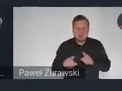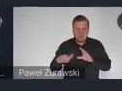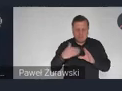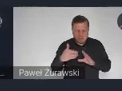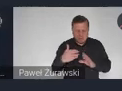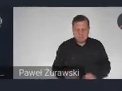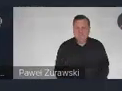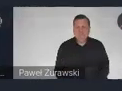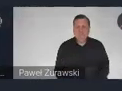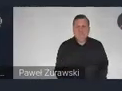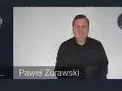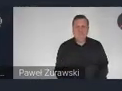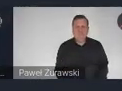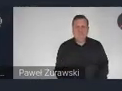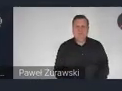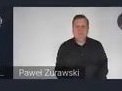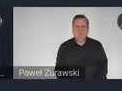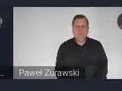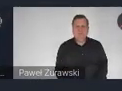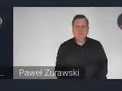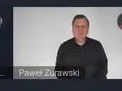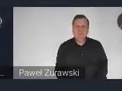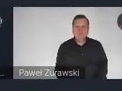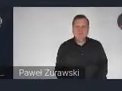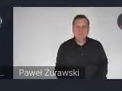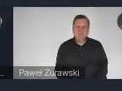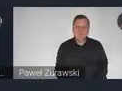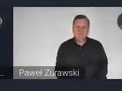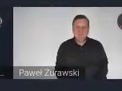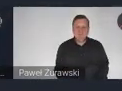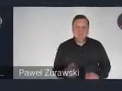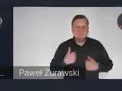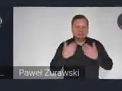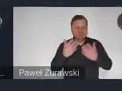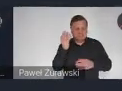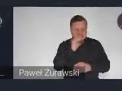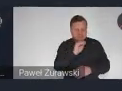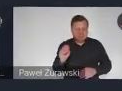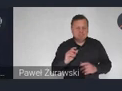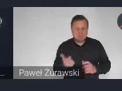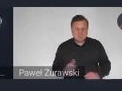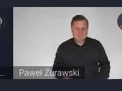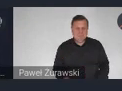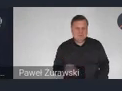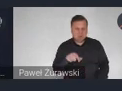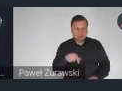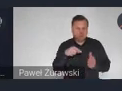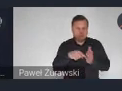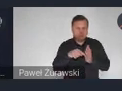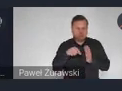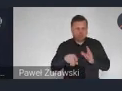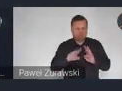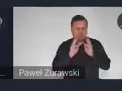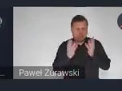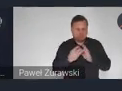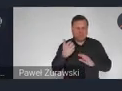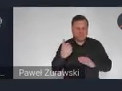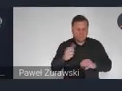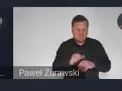na naszej skrzynce chciałabym podkreślić iż to webinarium jest nagrywane